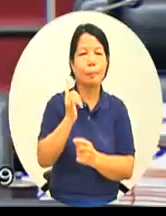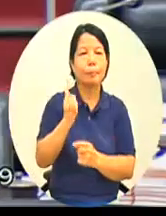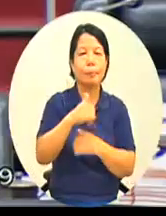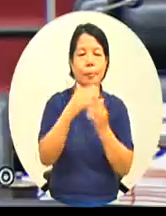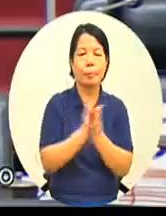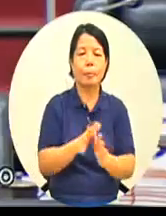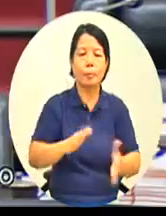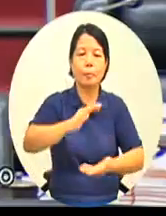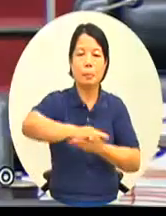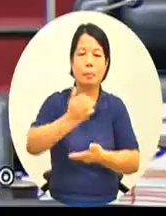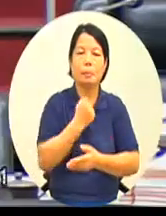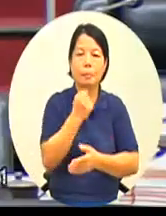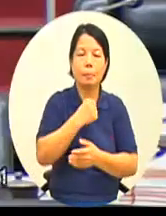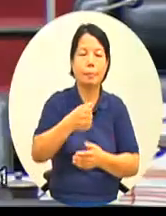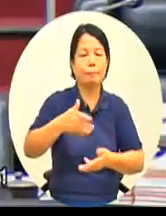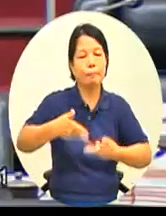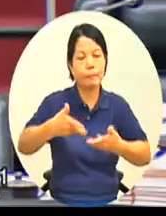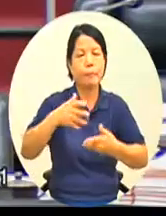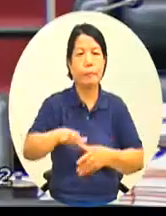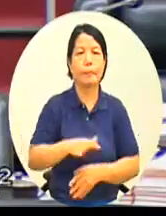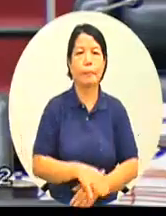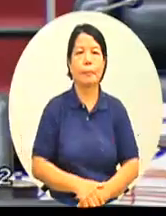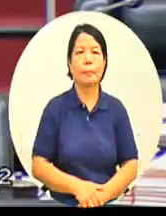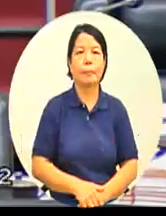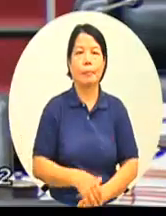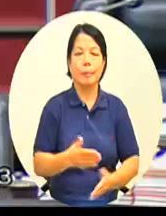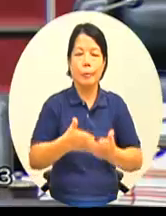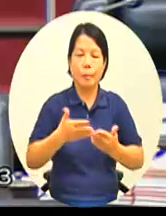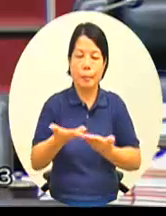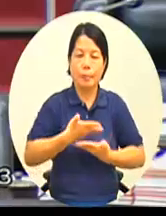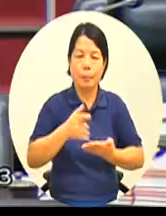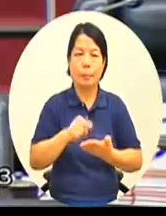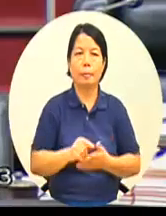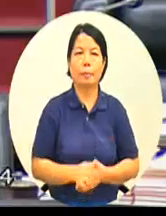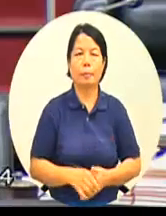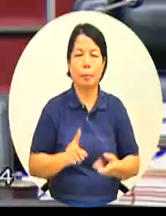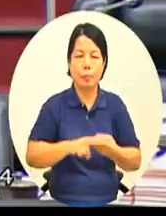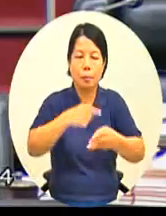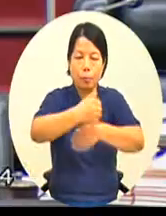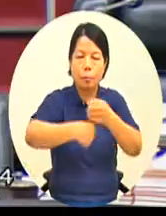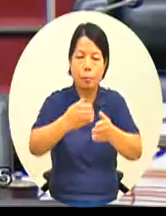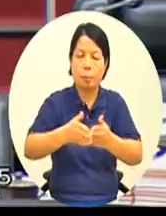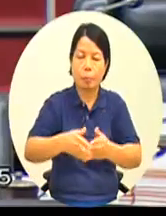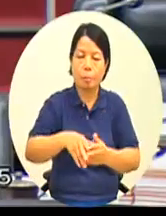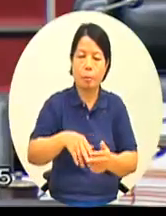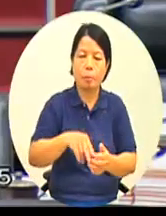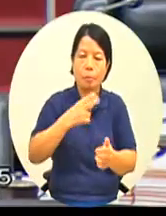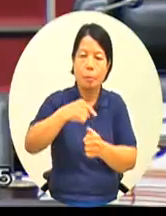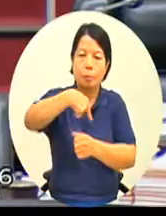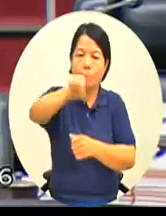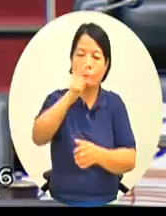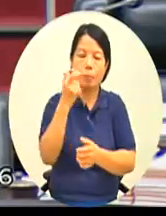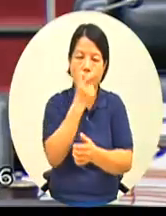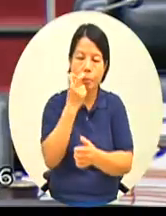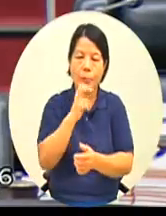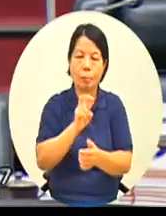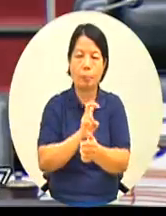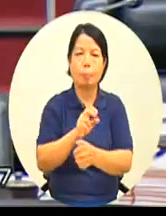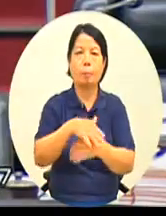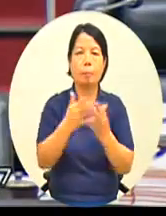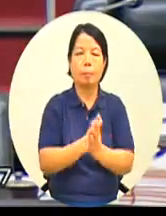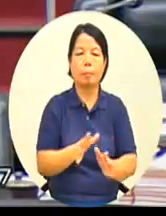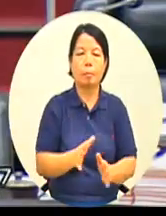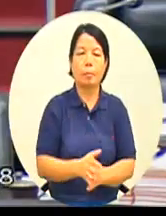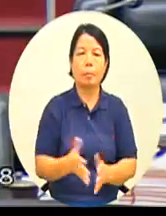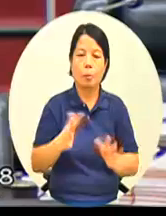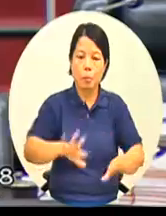没有去做过这些的分析调查？我其实要你们给我这个资料，就是主动要你们去调查而已。所以我要看看你们到底什么